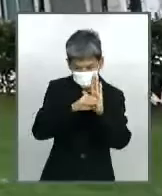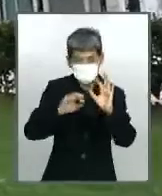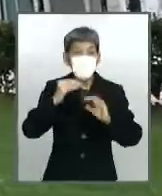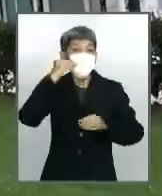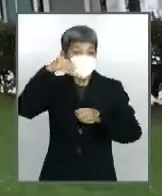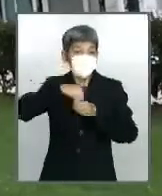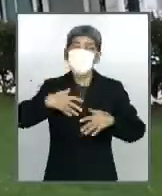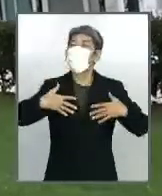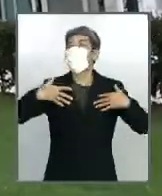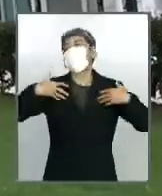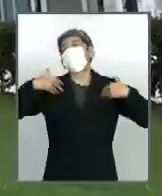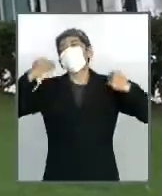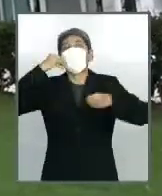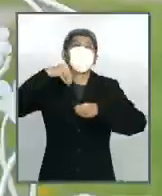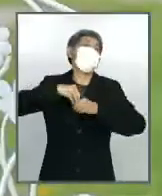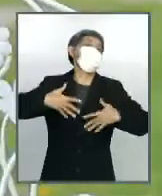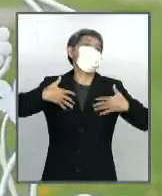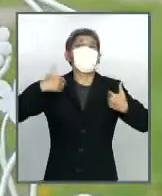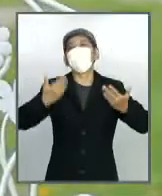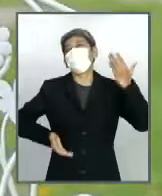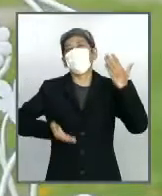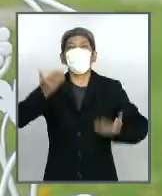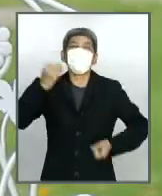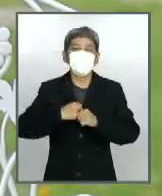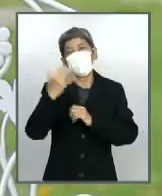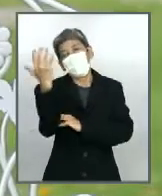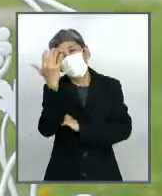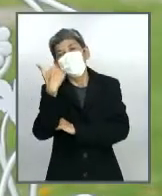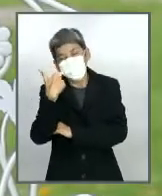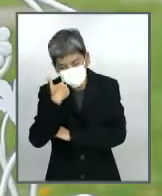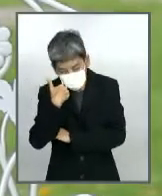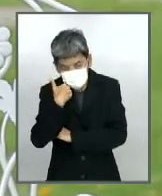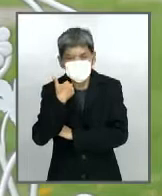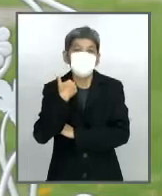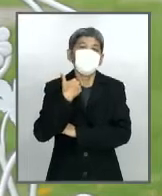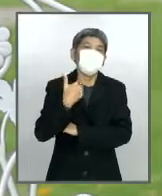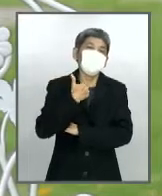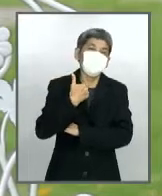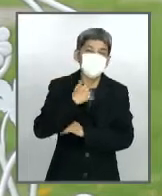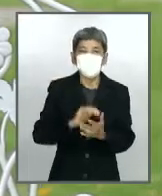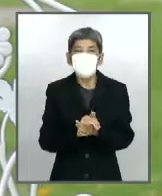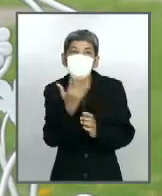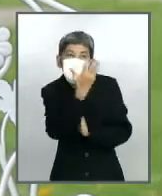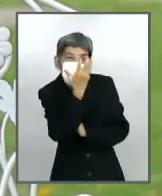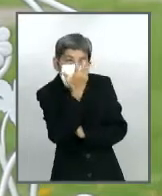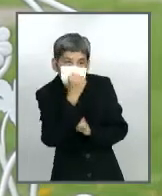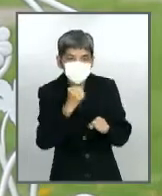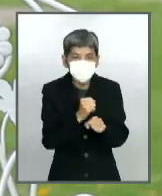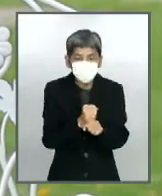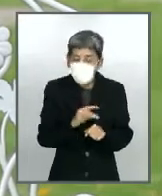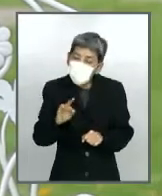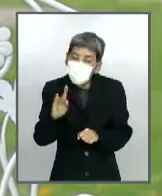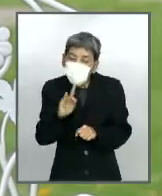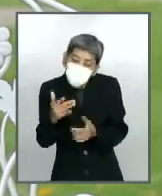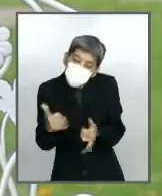คัญมากเพราะว่าอยู่บ้านมันสบายพออยู่บ้านสบายเนี่ยเรามักจะมีทีวีเรามักจะมี Netflix เรามักจะมีเ